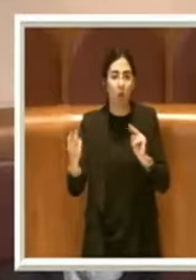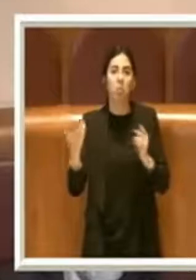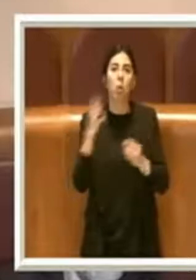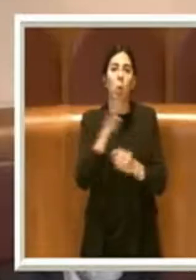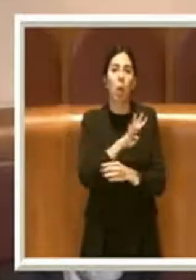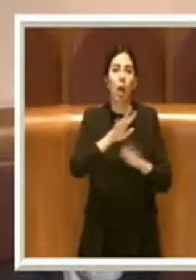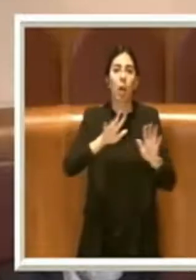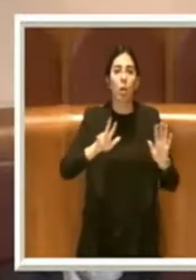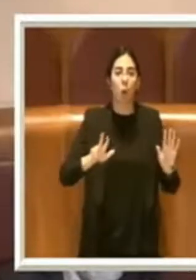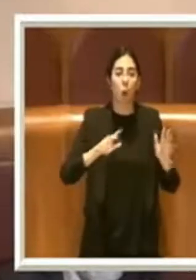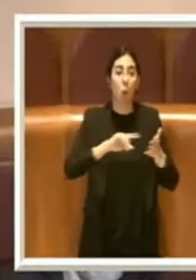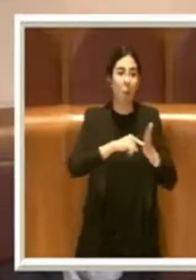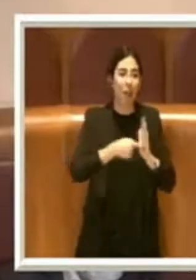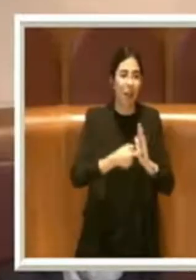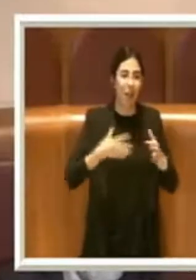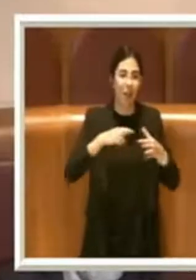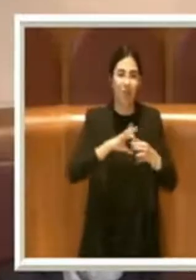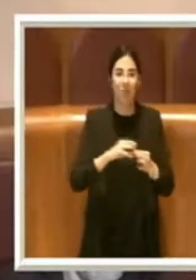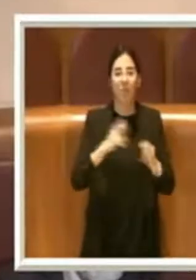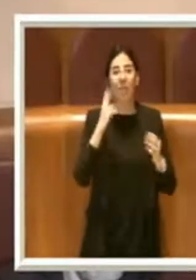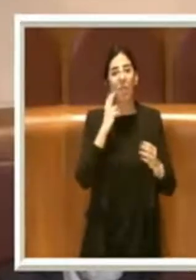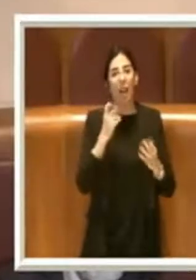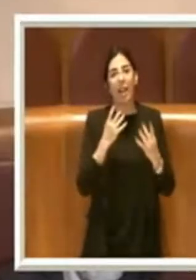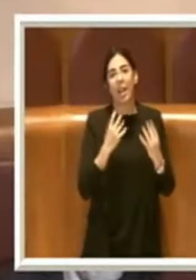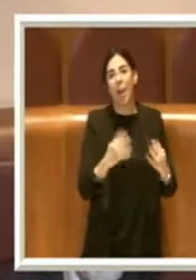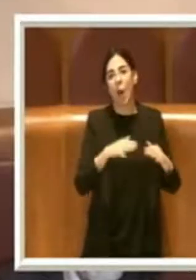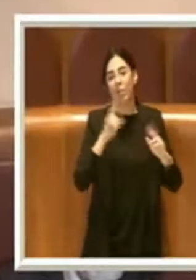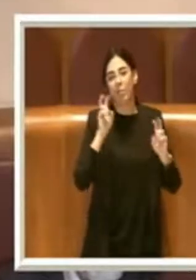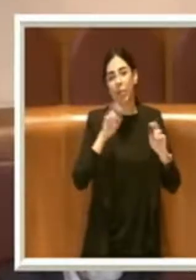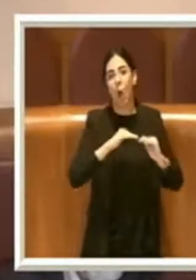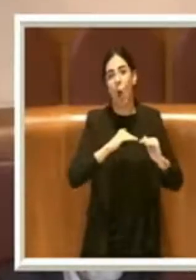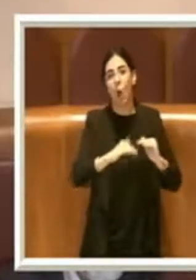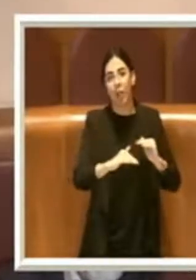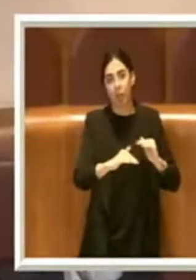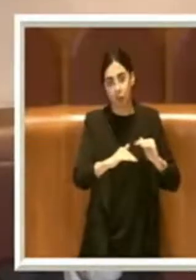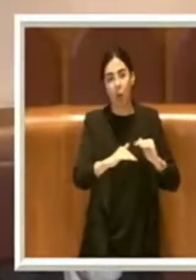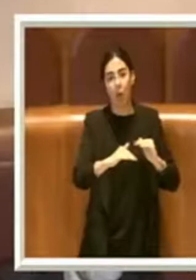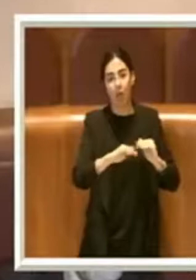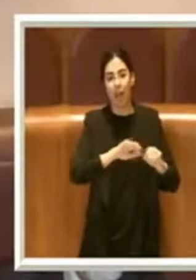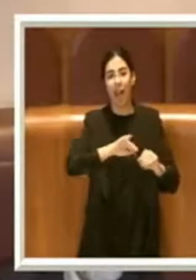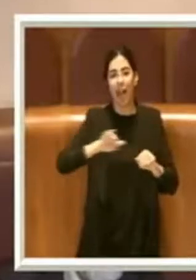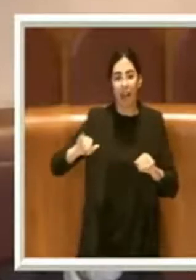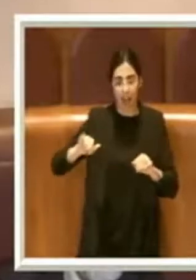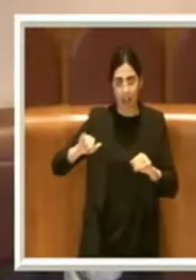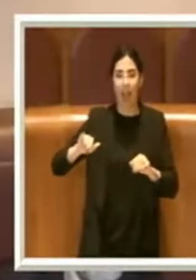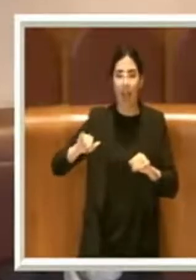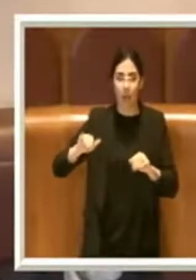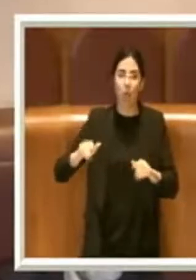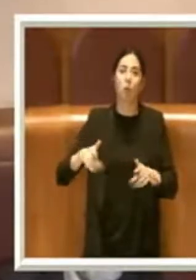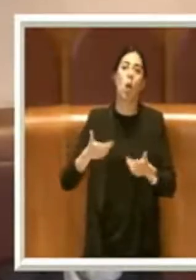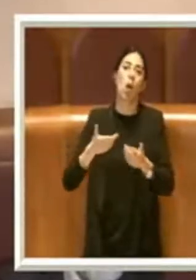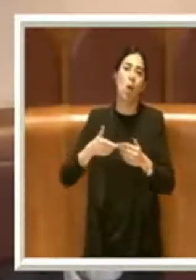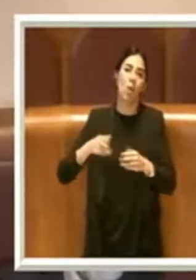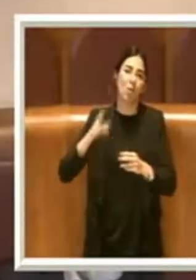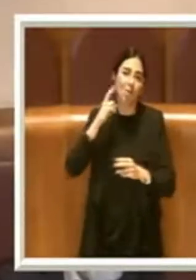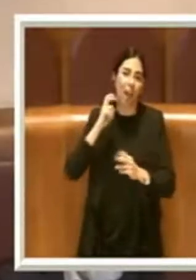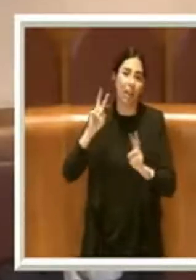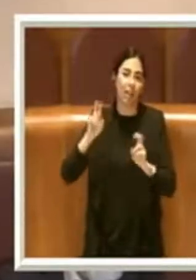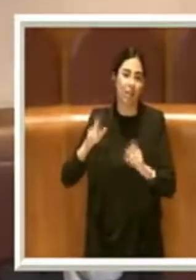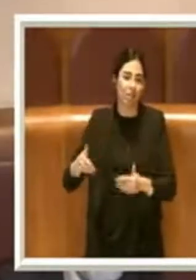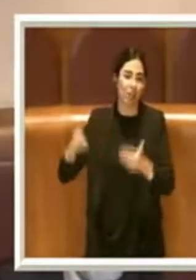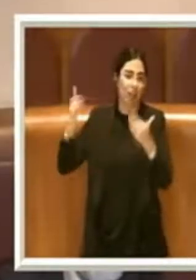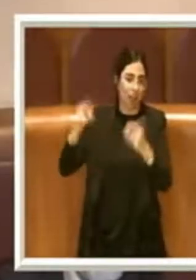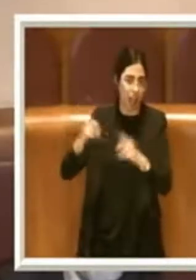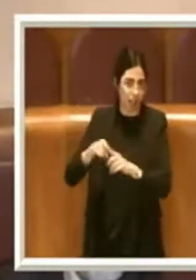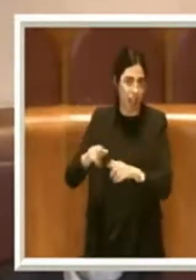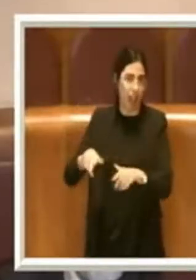e il restante sul verde verticale, dei fondi che danno un respiro ampissimo a questa capitale, dei fondi che